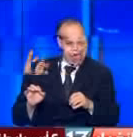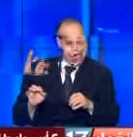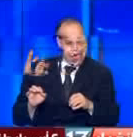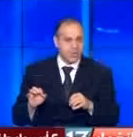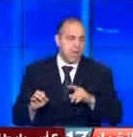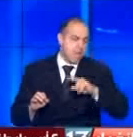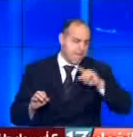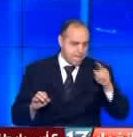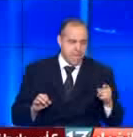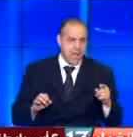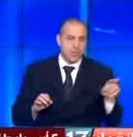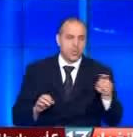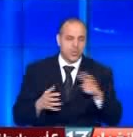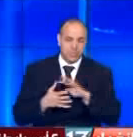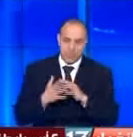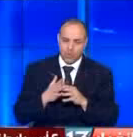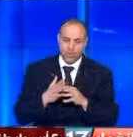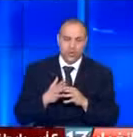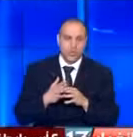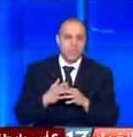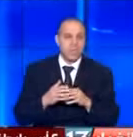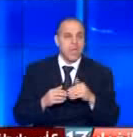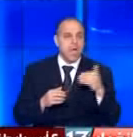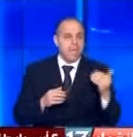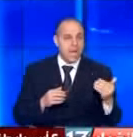المحطة الأخيرة بمدينة كارديف.